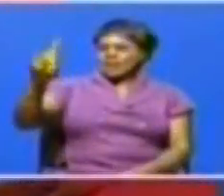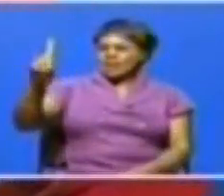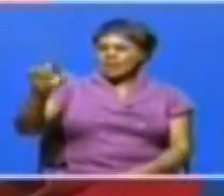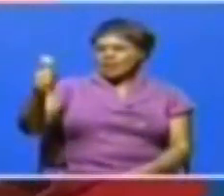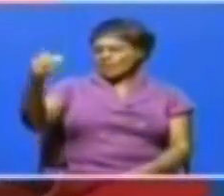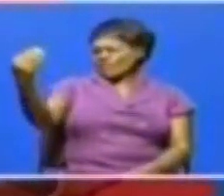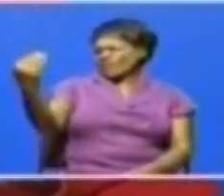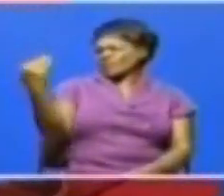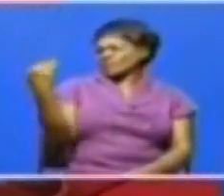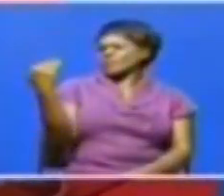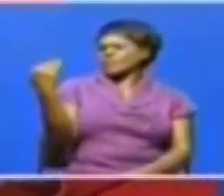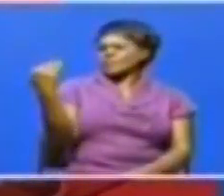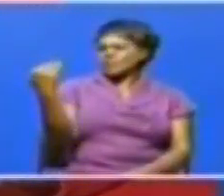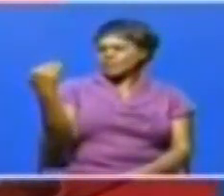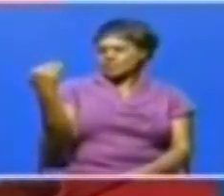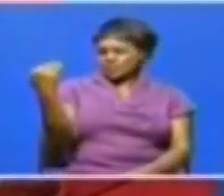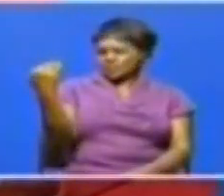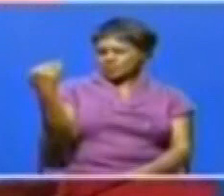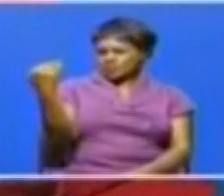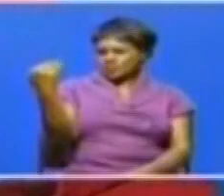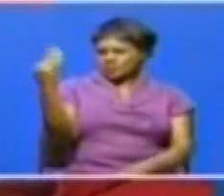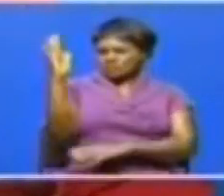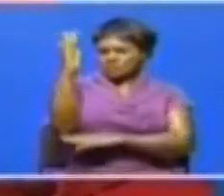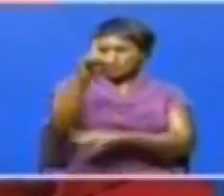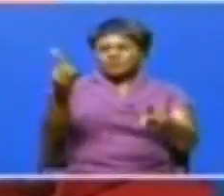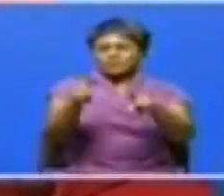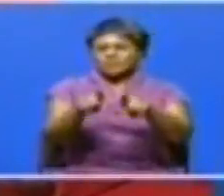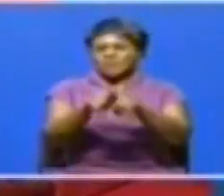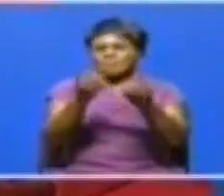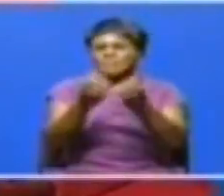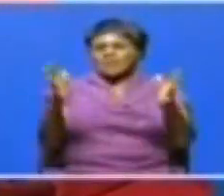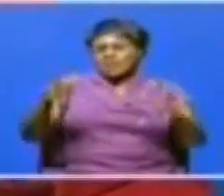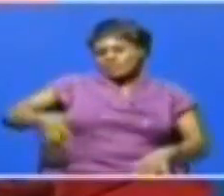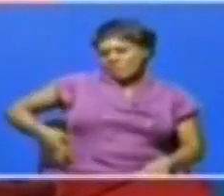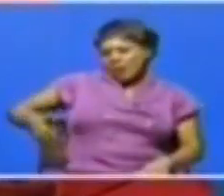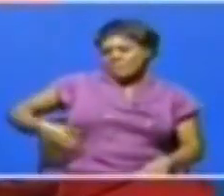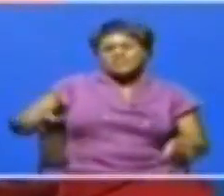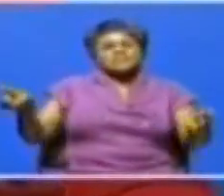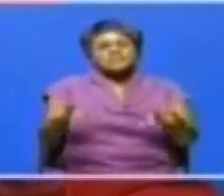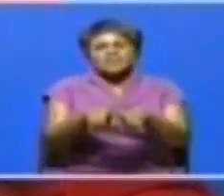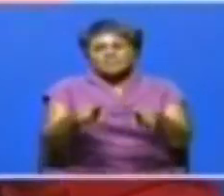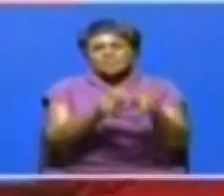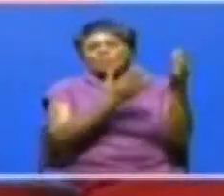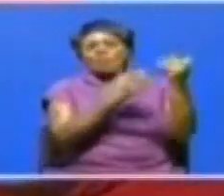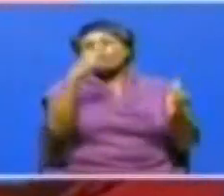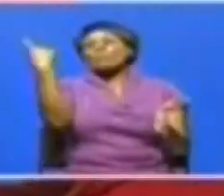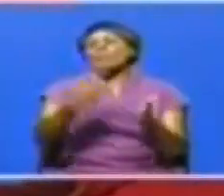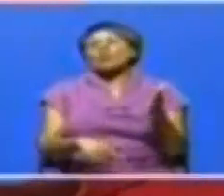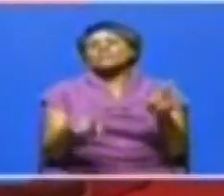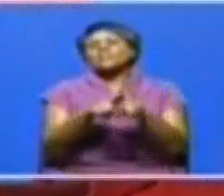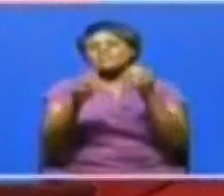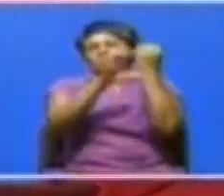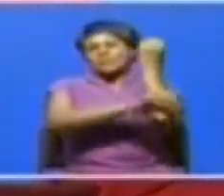hapa ananiuliza swali. Anasema msitu ulibaki ule ule. Idadi kubwa ya nyani wamebaki wale wale. Tutarajie nini kama